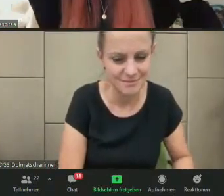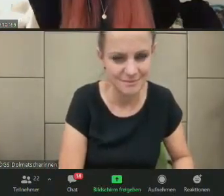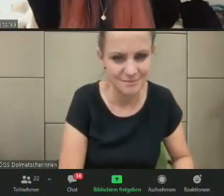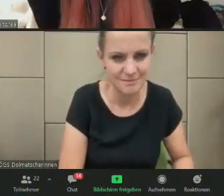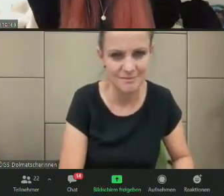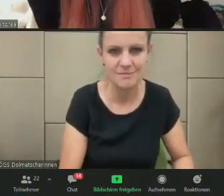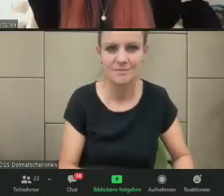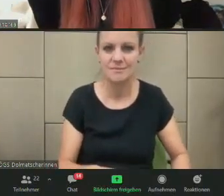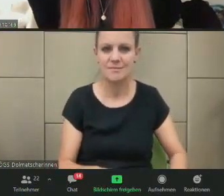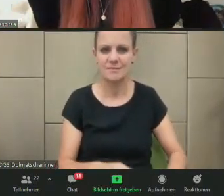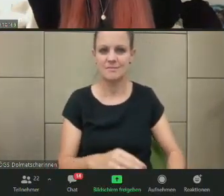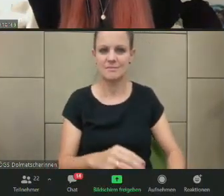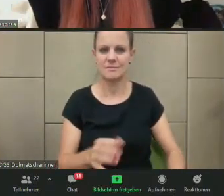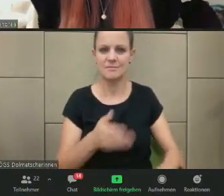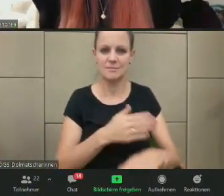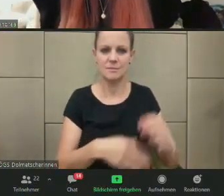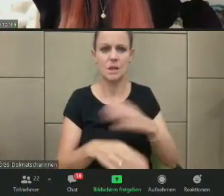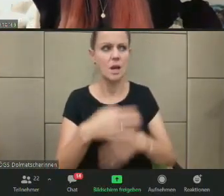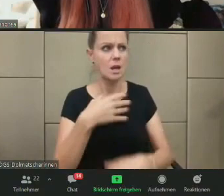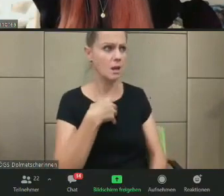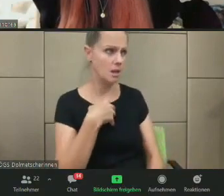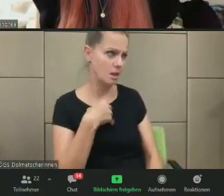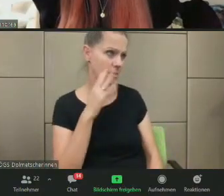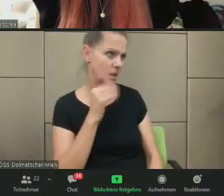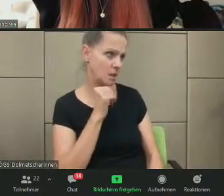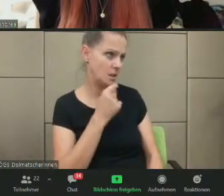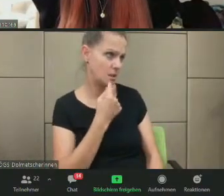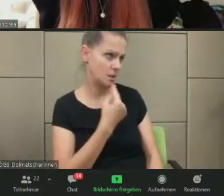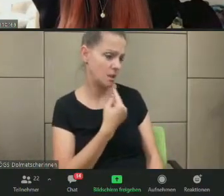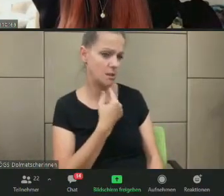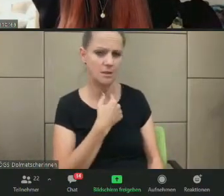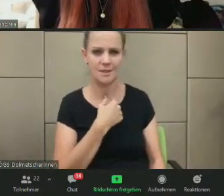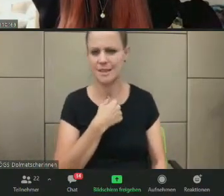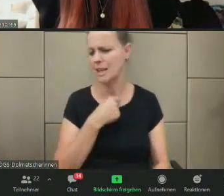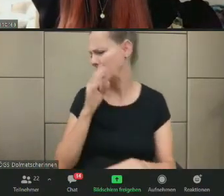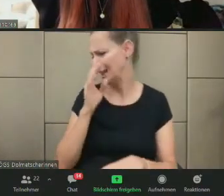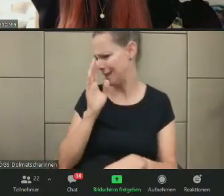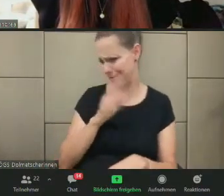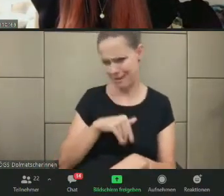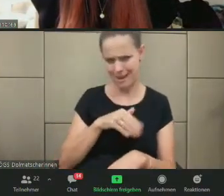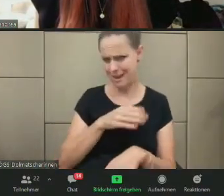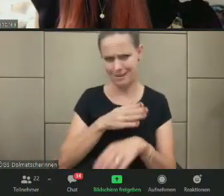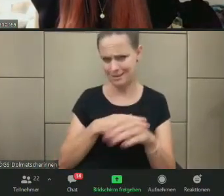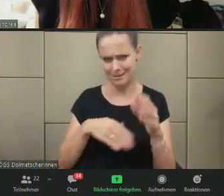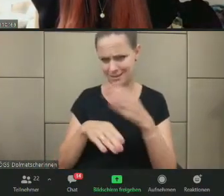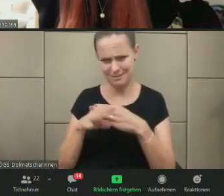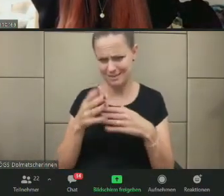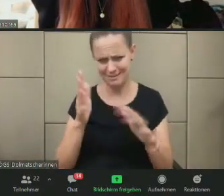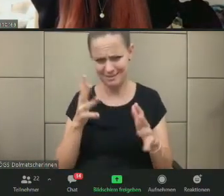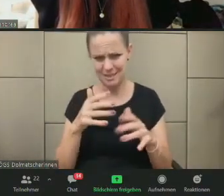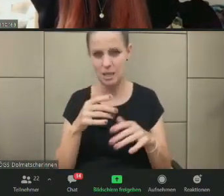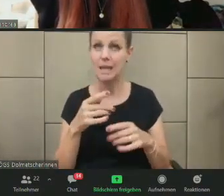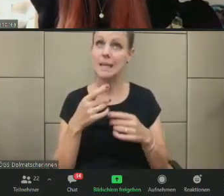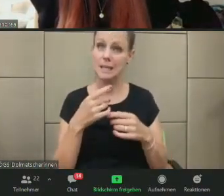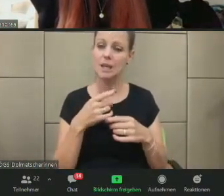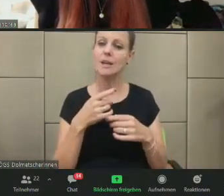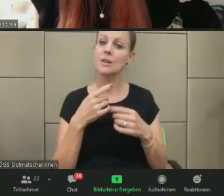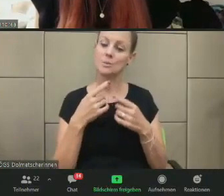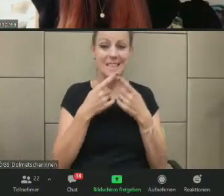disabled. Oh, don't say that. Why not? You're not disabled. You are differently